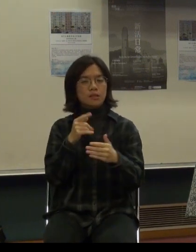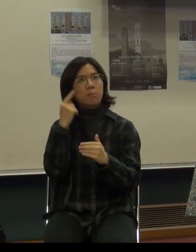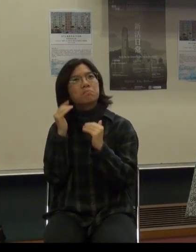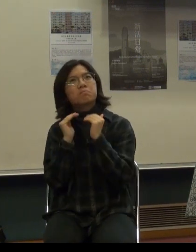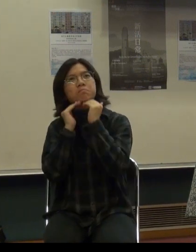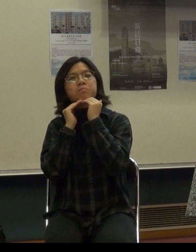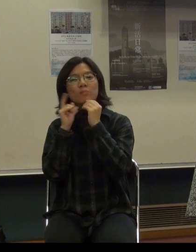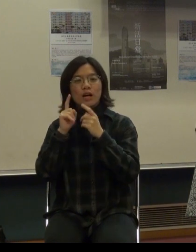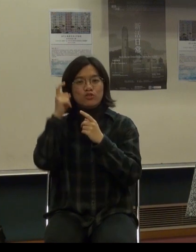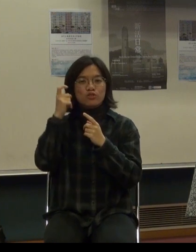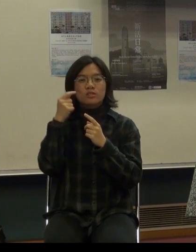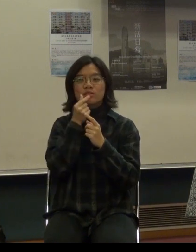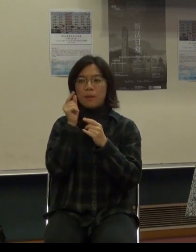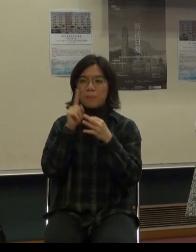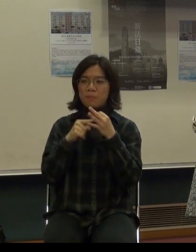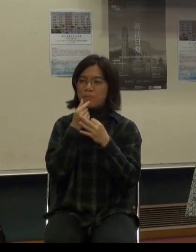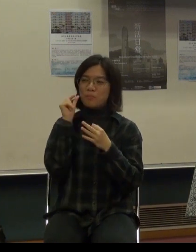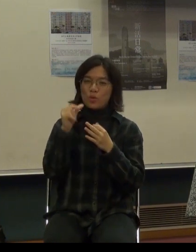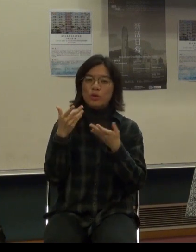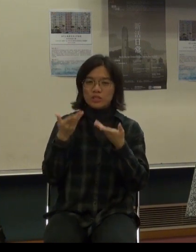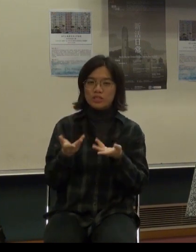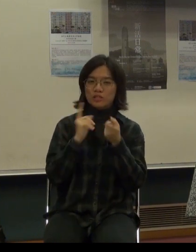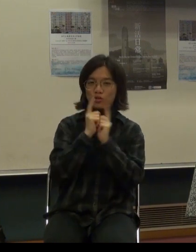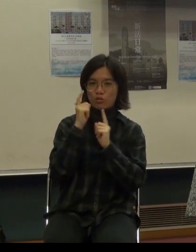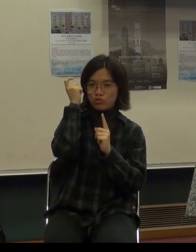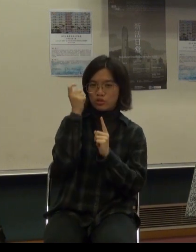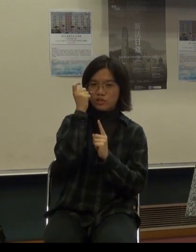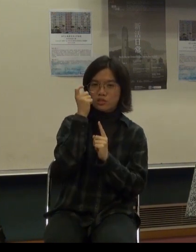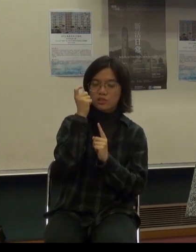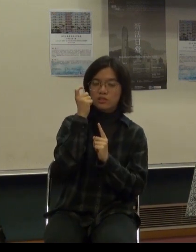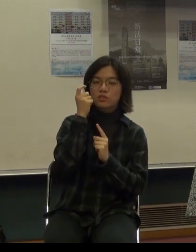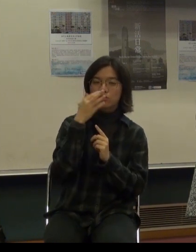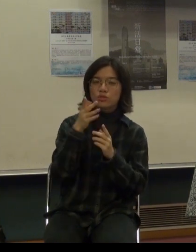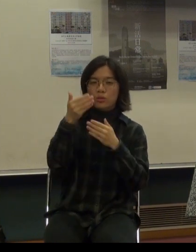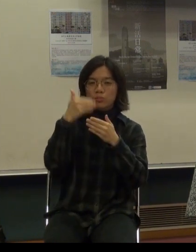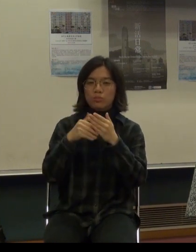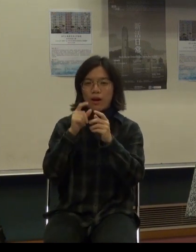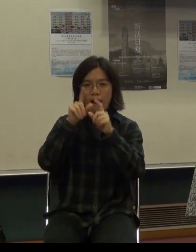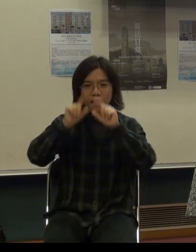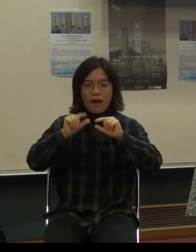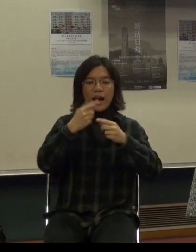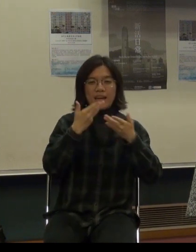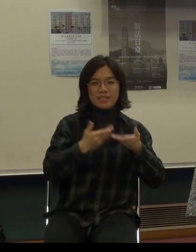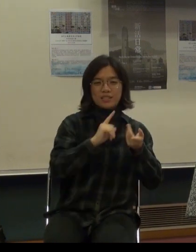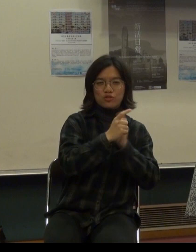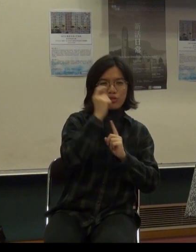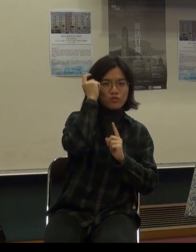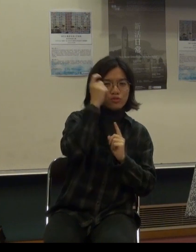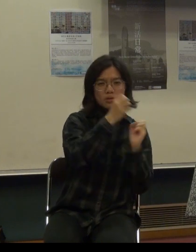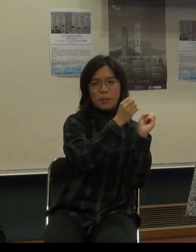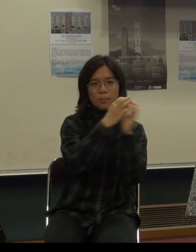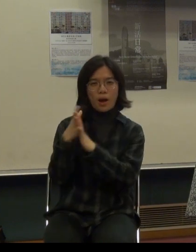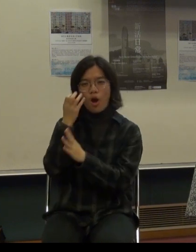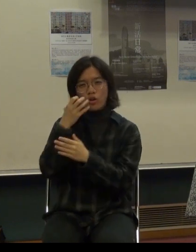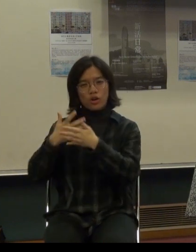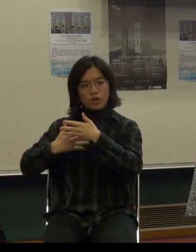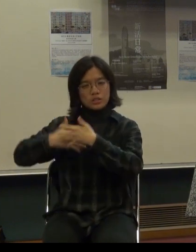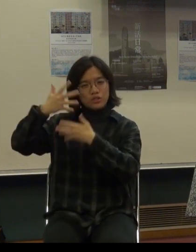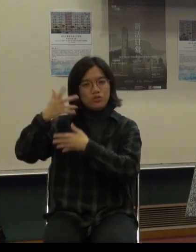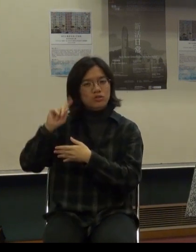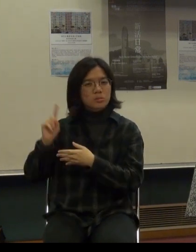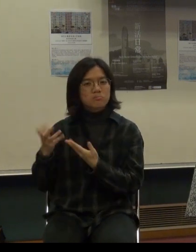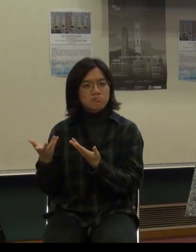個主義叫做現代主義。咁咧就講嗰個現代主義咧點樣影響我哋嗰啲香港嘅建築。